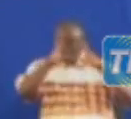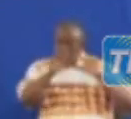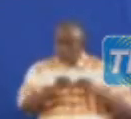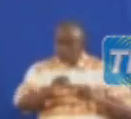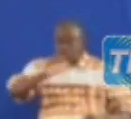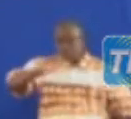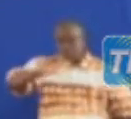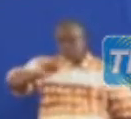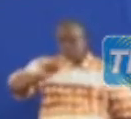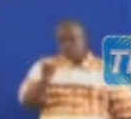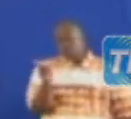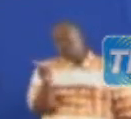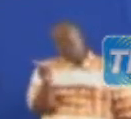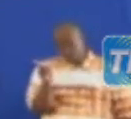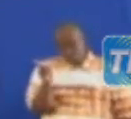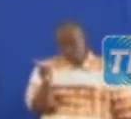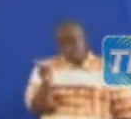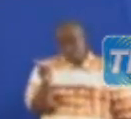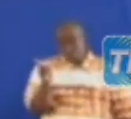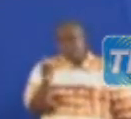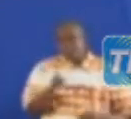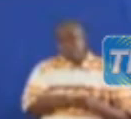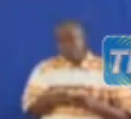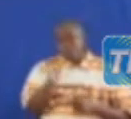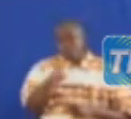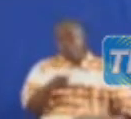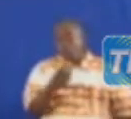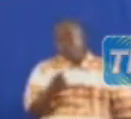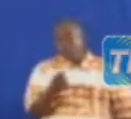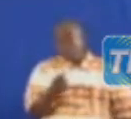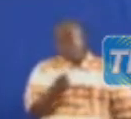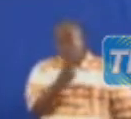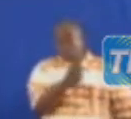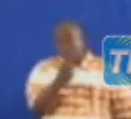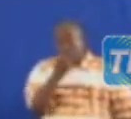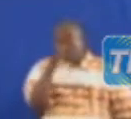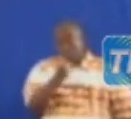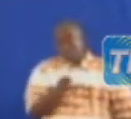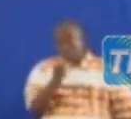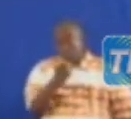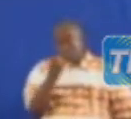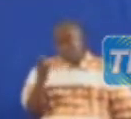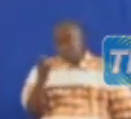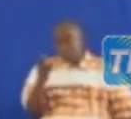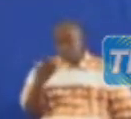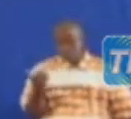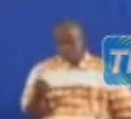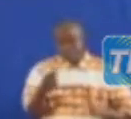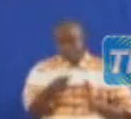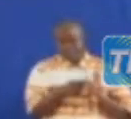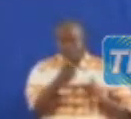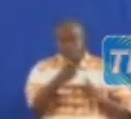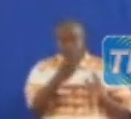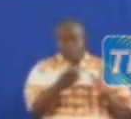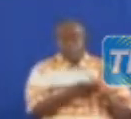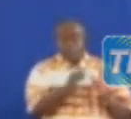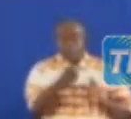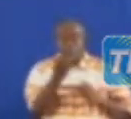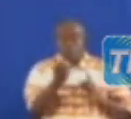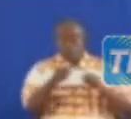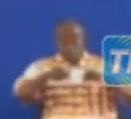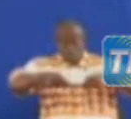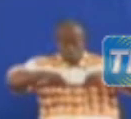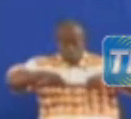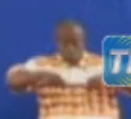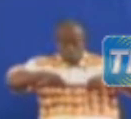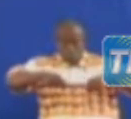mkaguzi mkuu wa hesabu za serikali za mwaka wa fedha wa 2021-22 mnamo tarehe 29 Machi